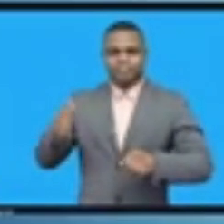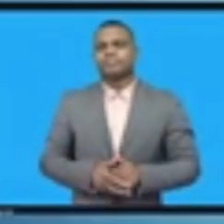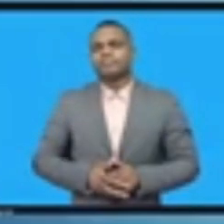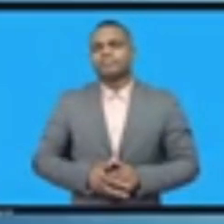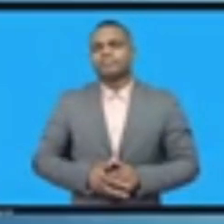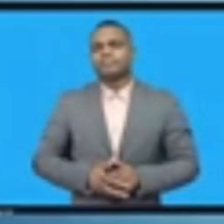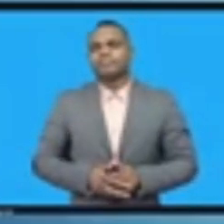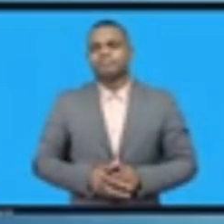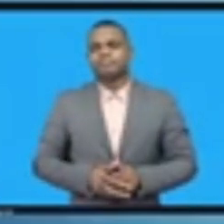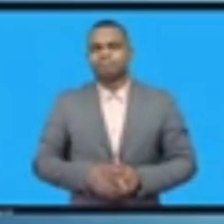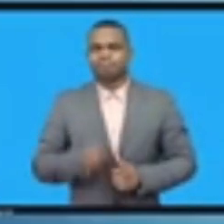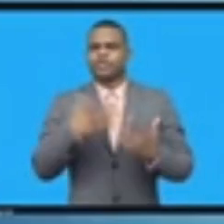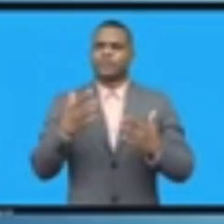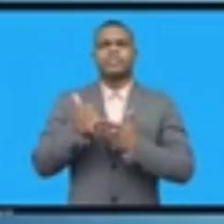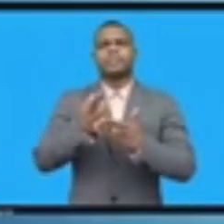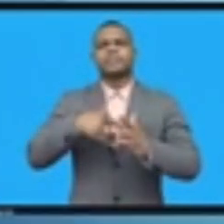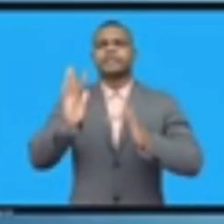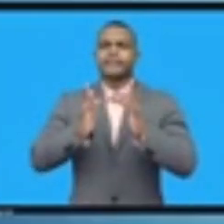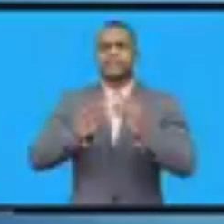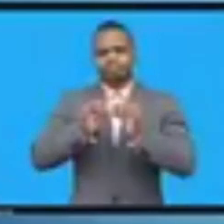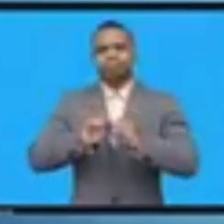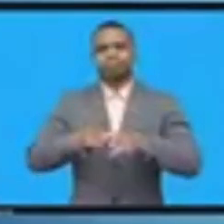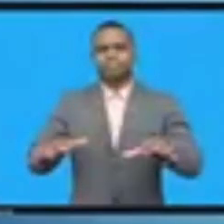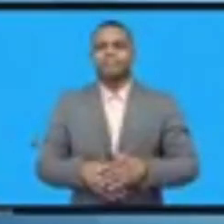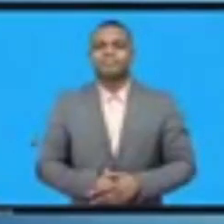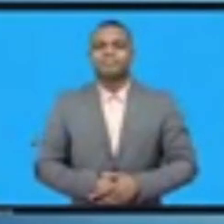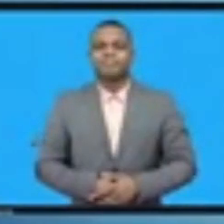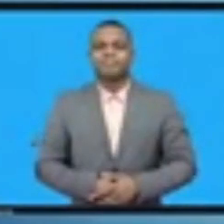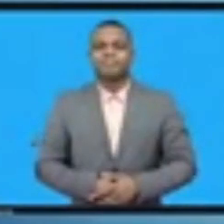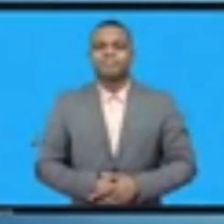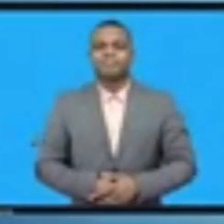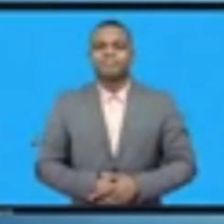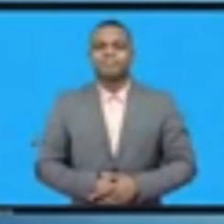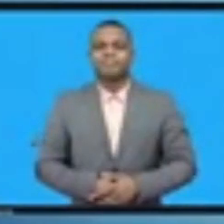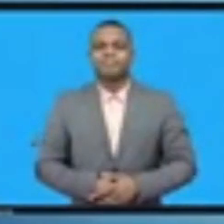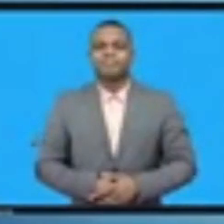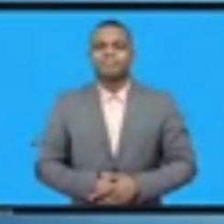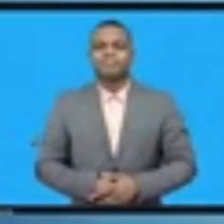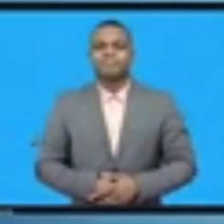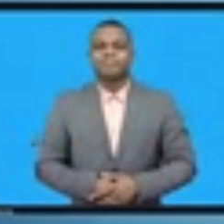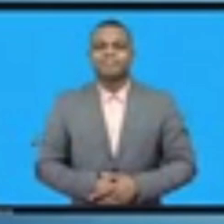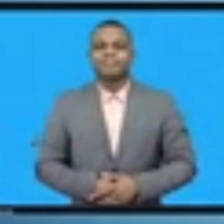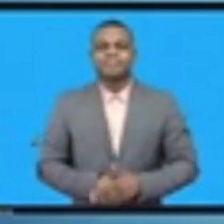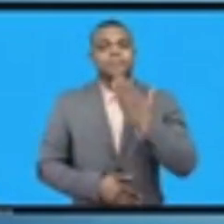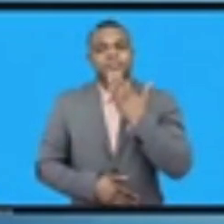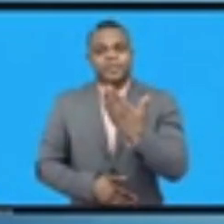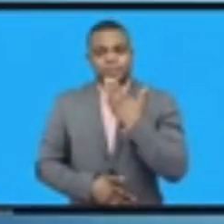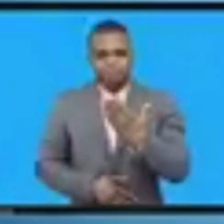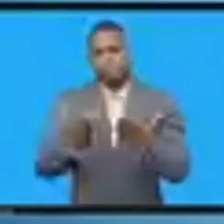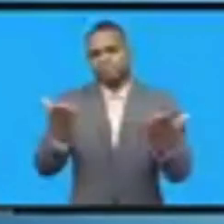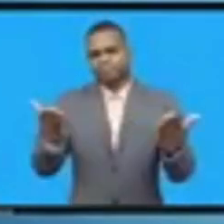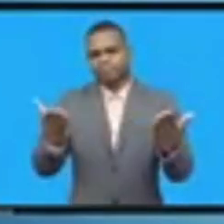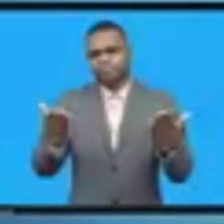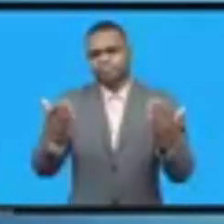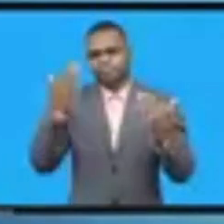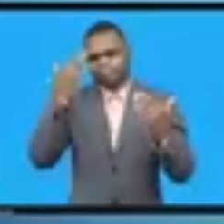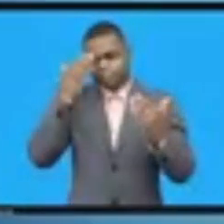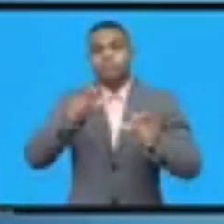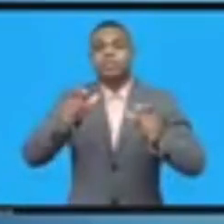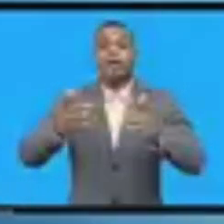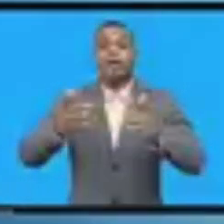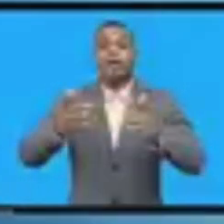非常感谢。你知道，在我说话之前就有人举手的，实际上